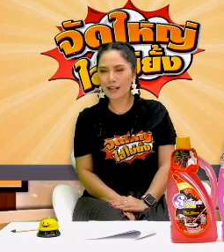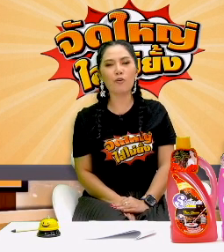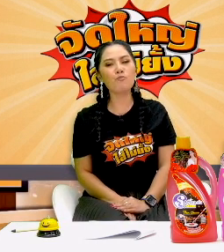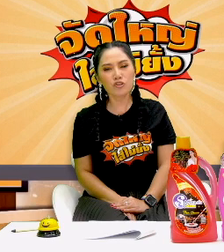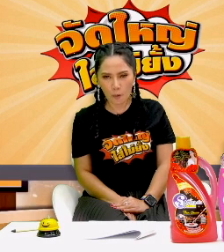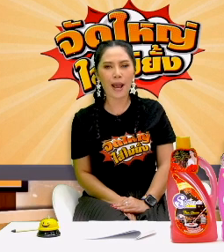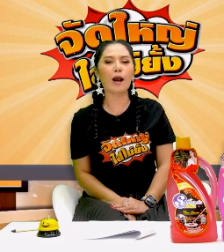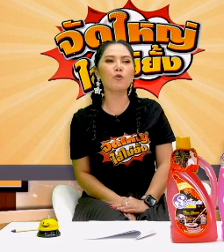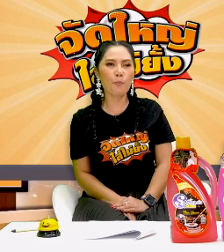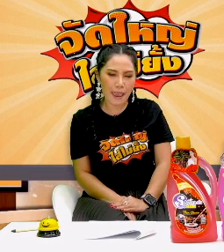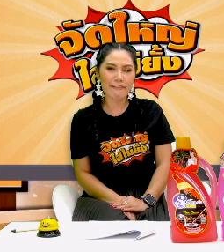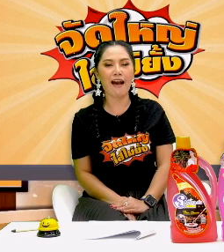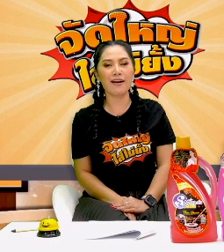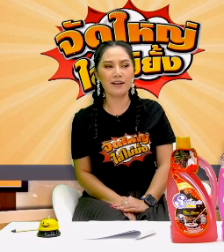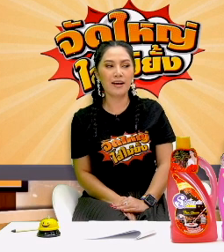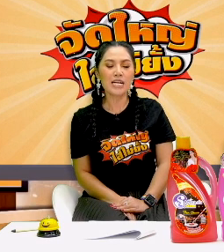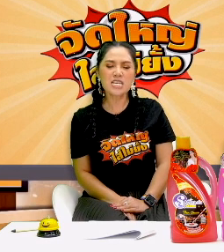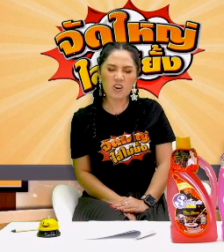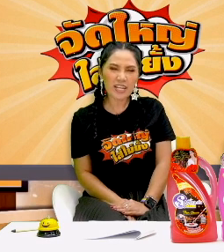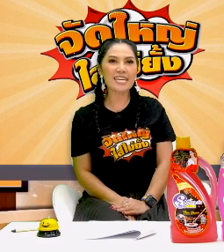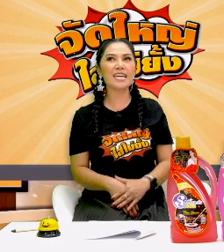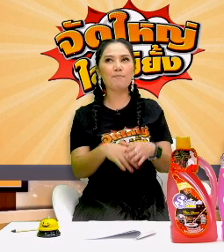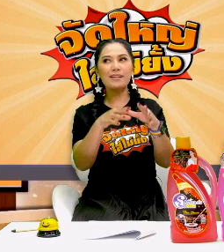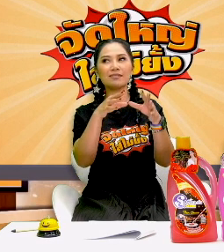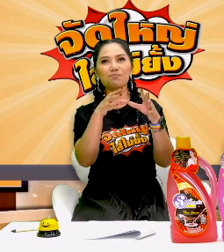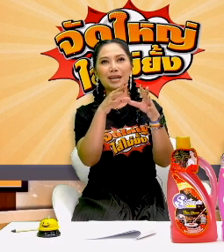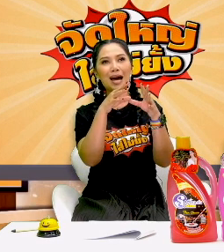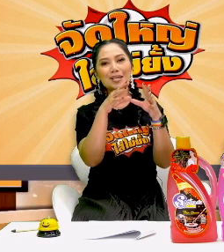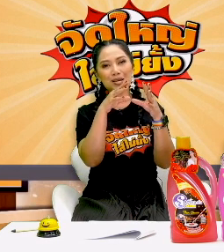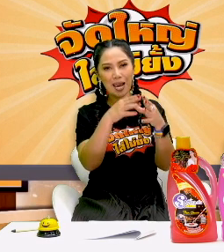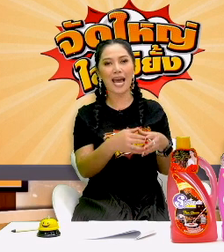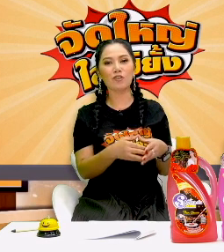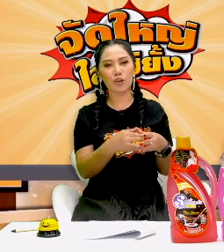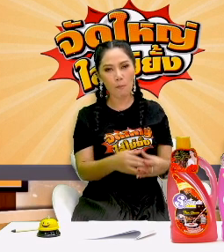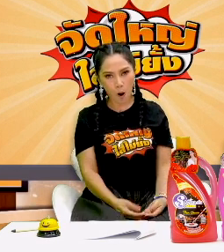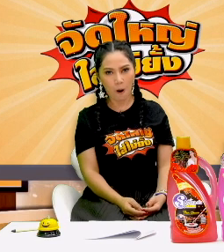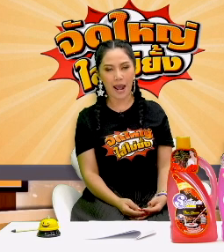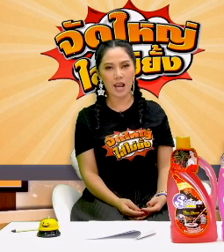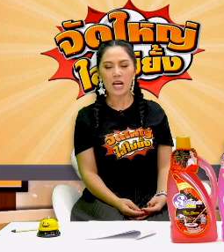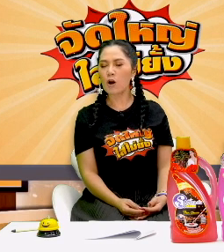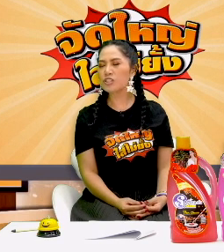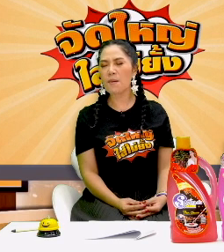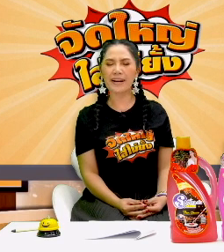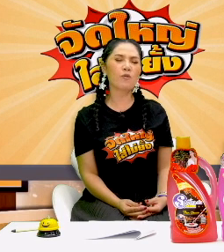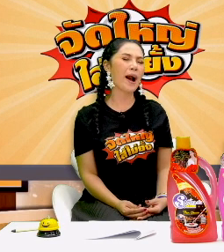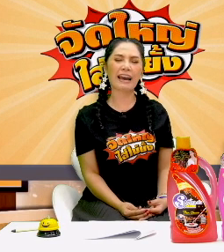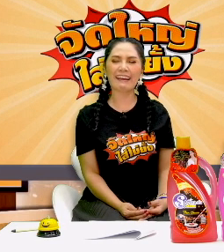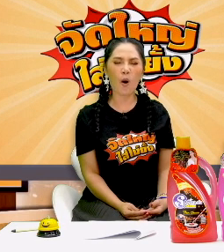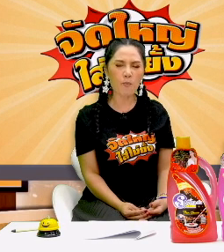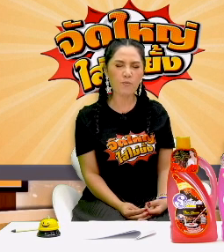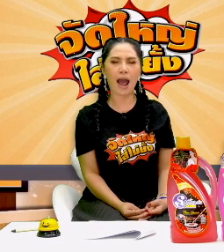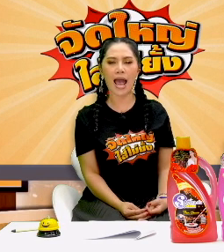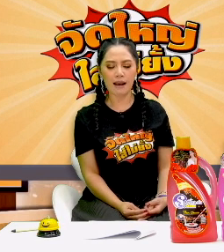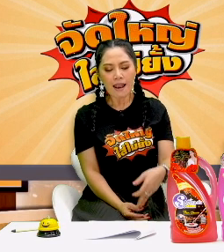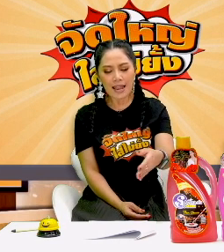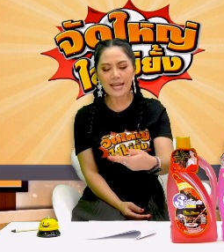ากๆเลยคุณผู้ชมค่ะคุณลูกเพจคะคือเจ้าหน้าที่เป็นข้าราชการกทม.อ่ะเขาจะระมัดระวังการให้ข้